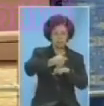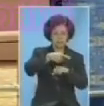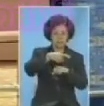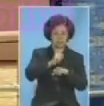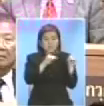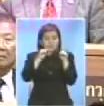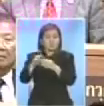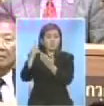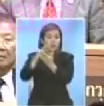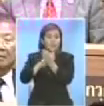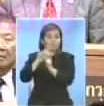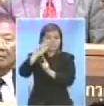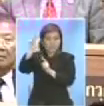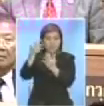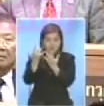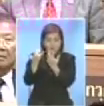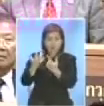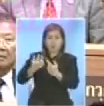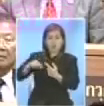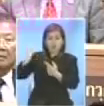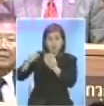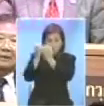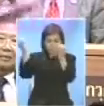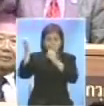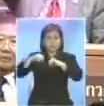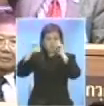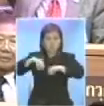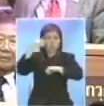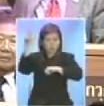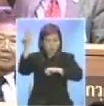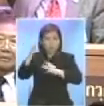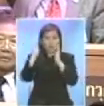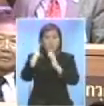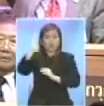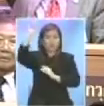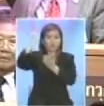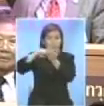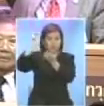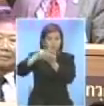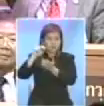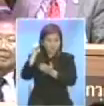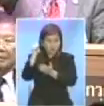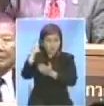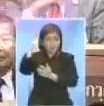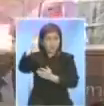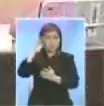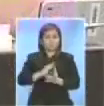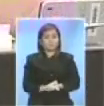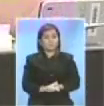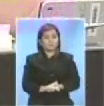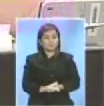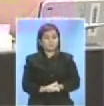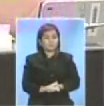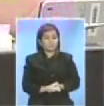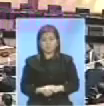3มีความวุ่นวายเกิดขึ้นเมื่อพรรคประชาธิปัตย์ได้Walk Outจากที่ประชุมแสดงความไม่เห็นด้วยที่ประธานรัฐสภาเดินหน้าบวช